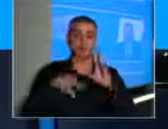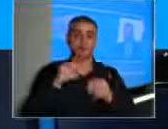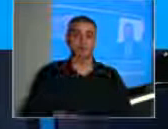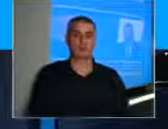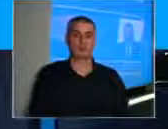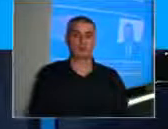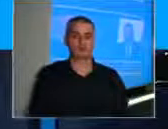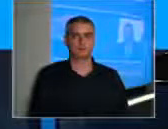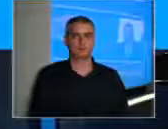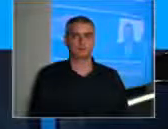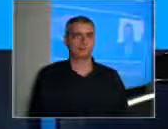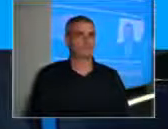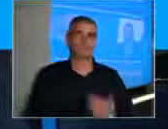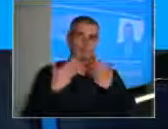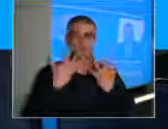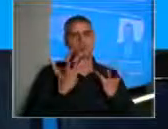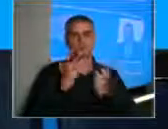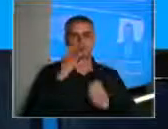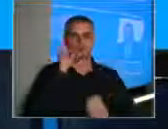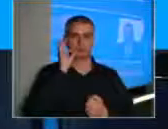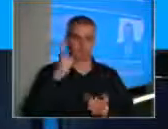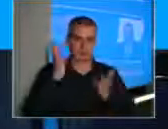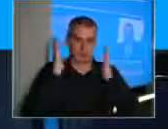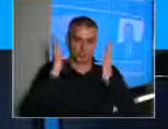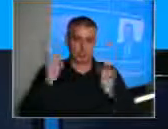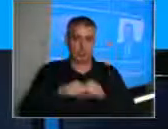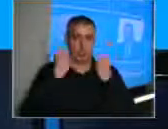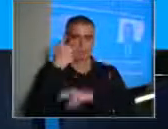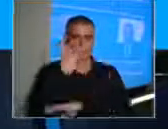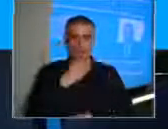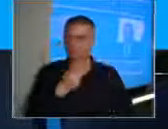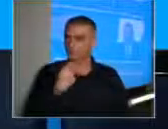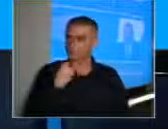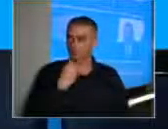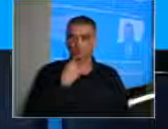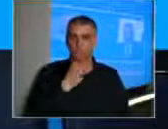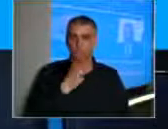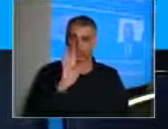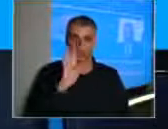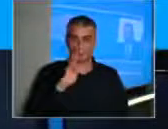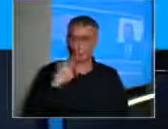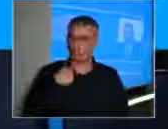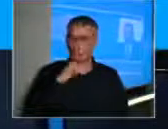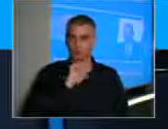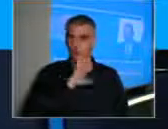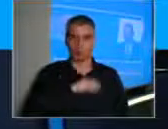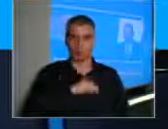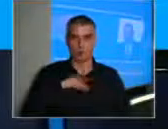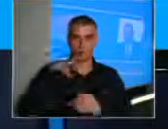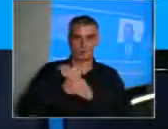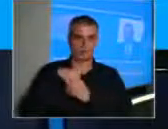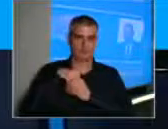תגיד לי איך... הטרנד שלה זה הסמים, הסמים, וזה האסון. זה יחריף את המדינה. אז זה משהו שתגידו לנתניהו, אנחנו לא נהיה